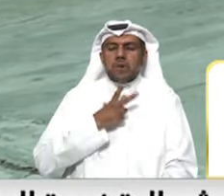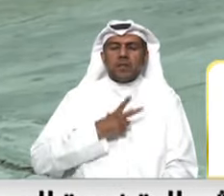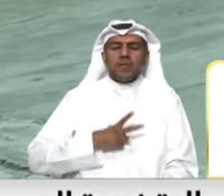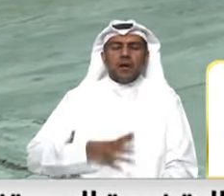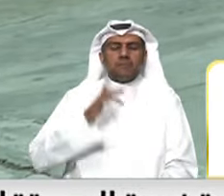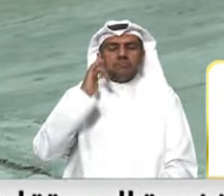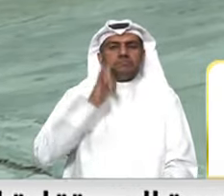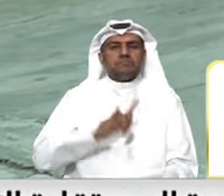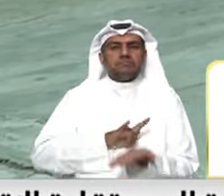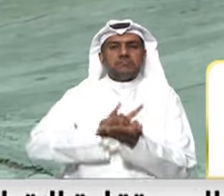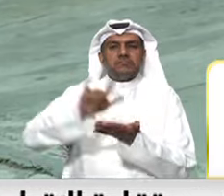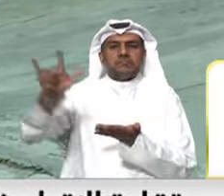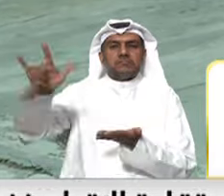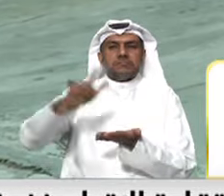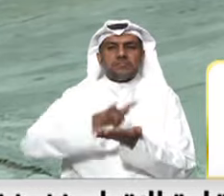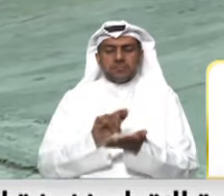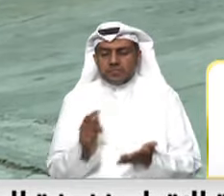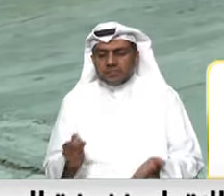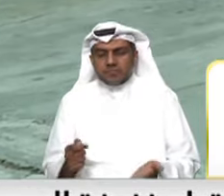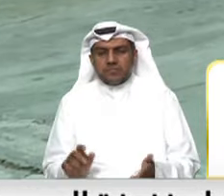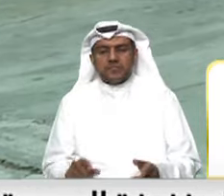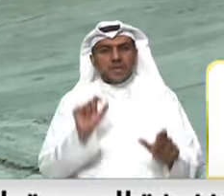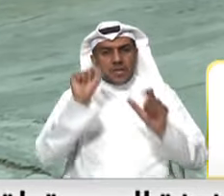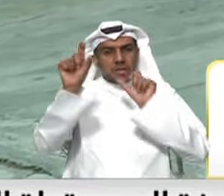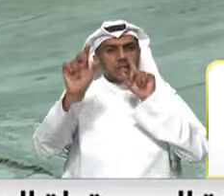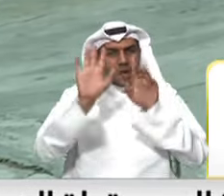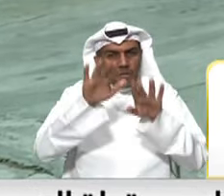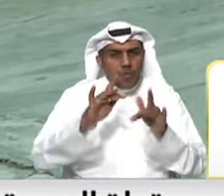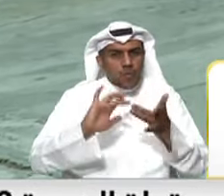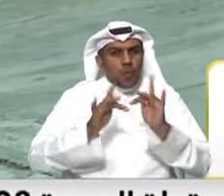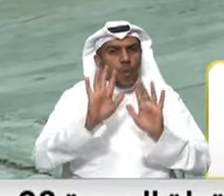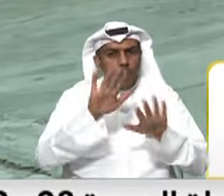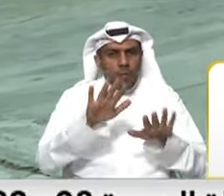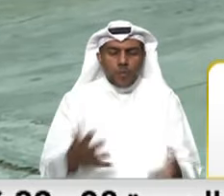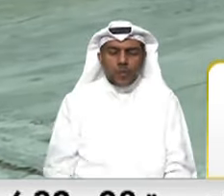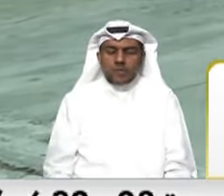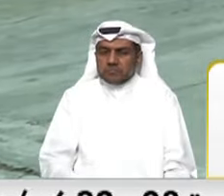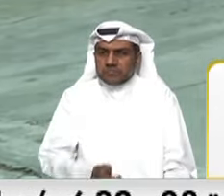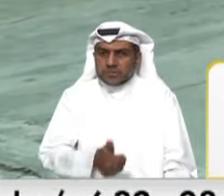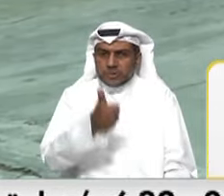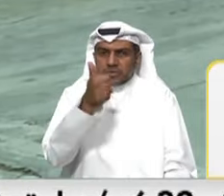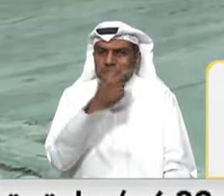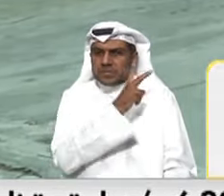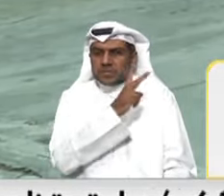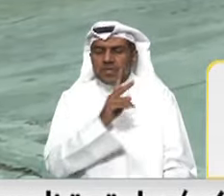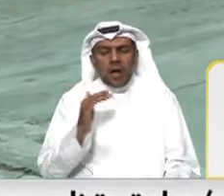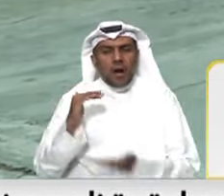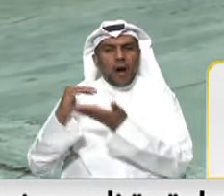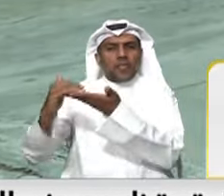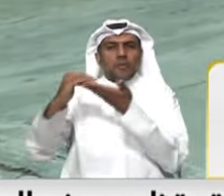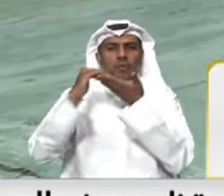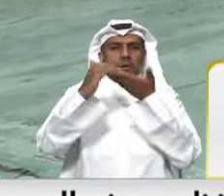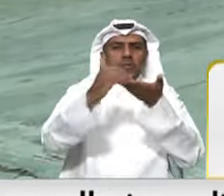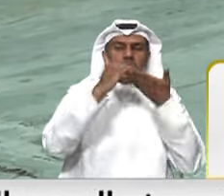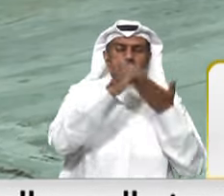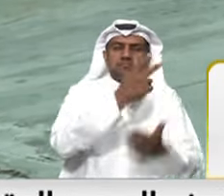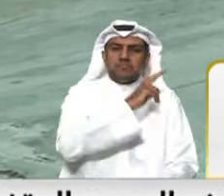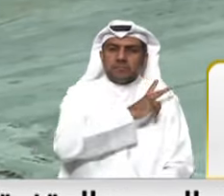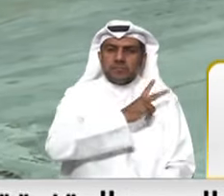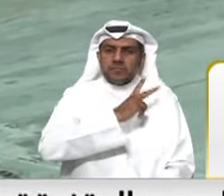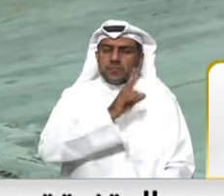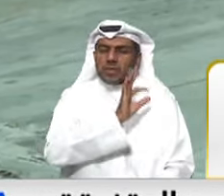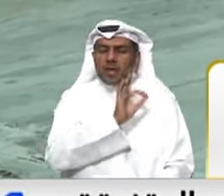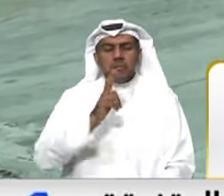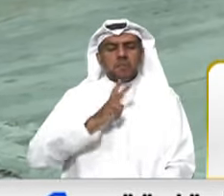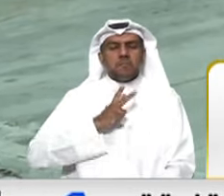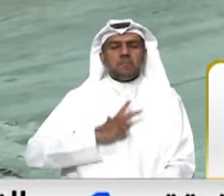نقول للراكب بالاضافه الى خدمه الانترنت وال الخدمات الموجوده في انظمه